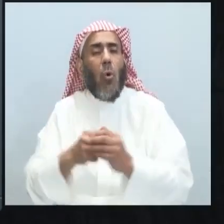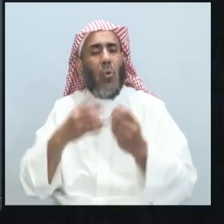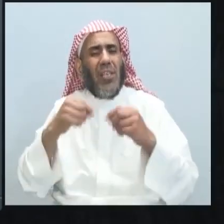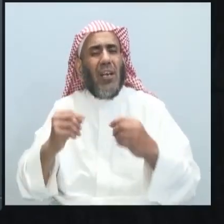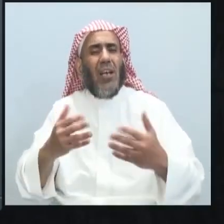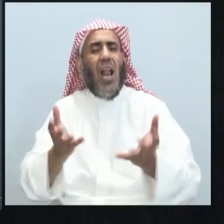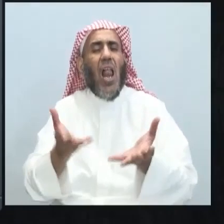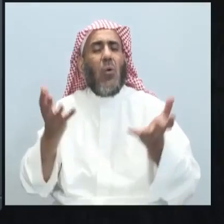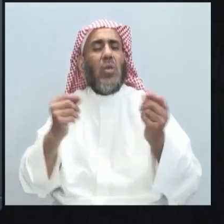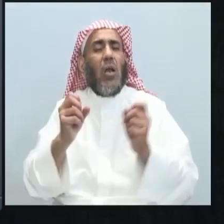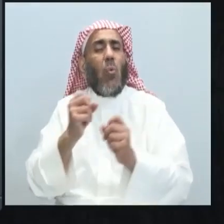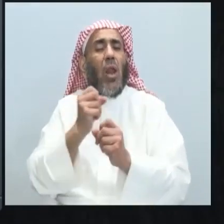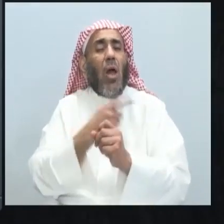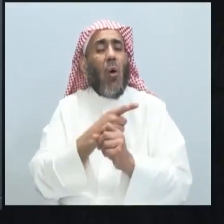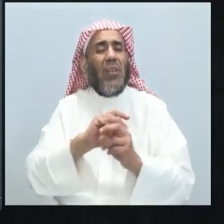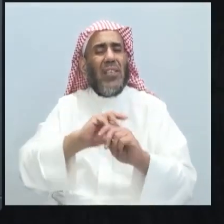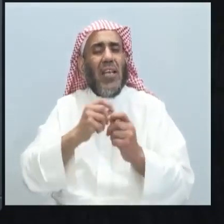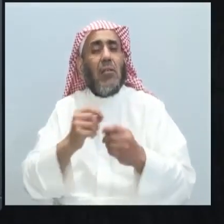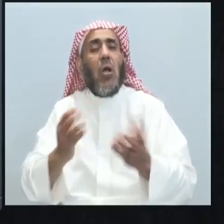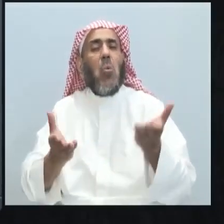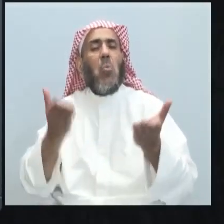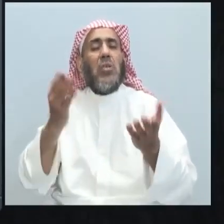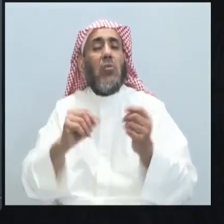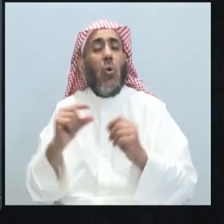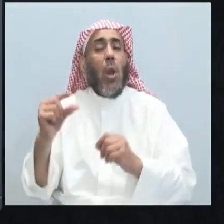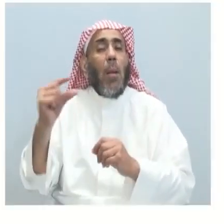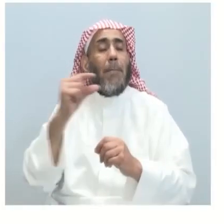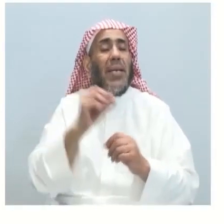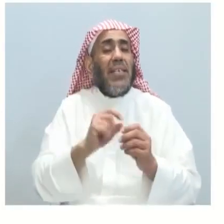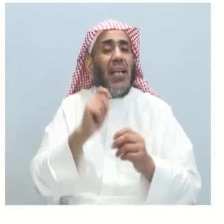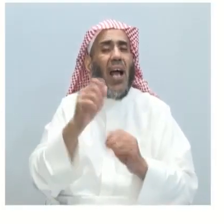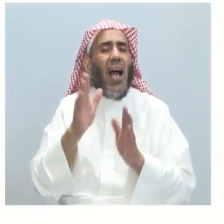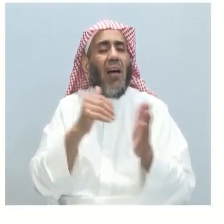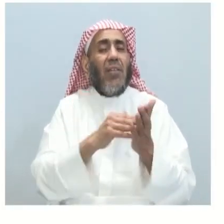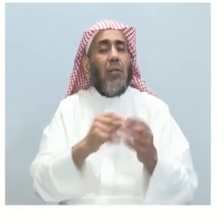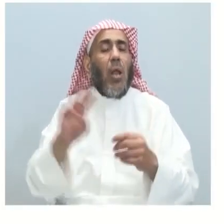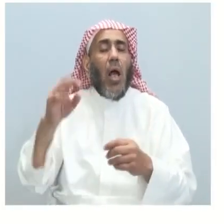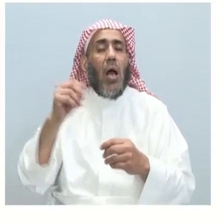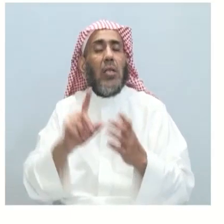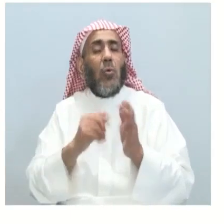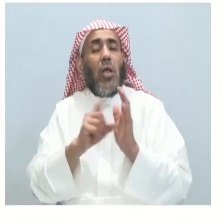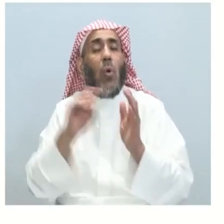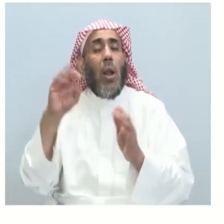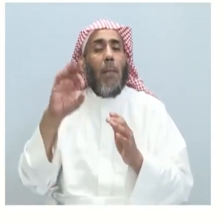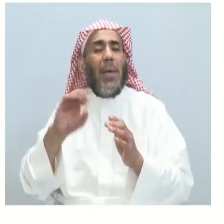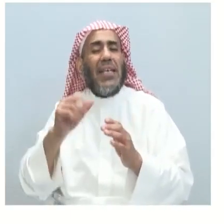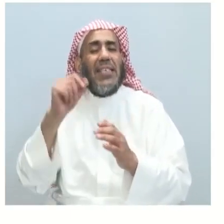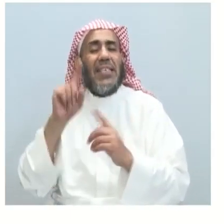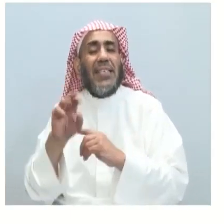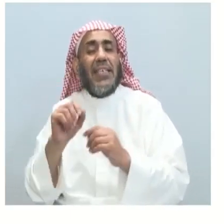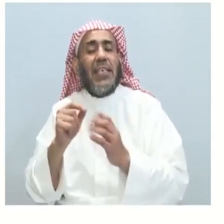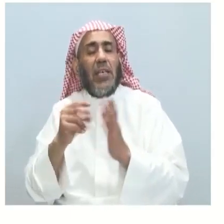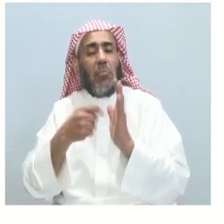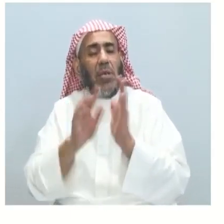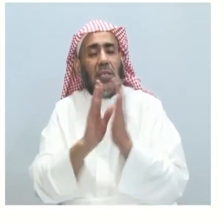الاوزان القوافي وانما فقط تغي بالوزن فلكل بيت قافيه خاصه وقدم العقاد طبعا الديوان اول المازني العقاد هنا قدم